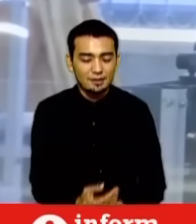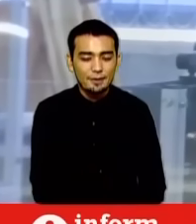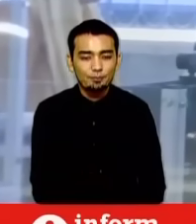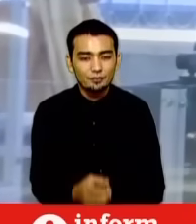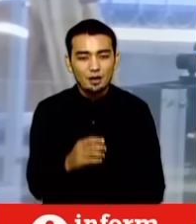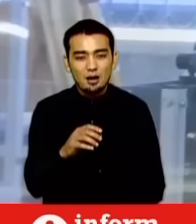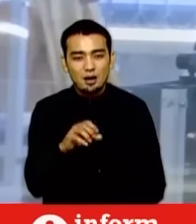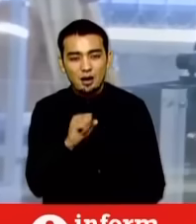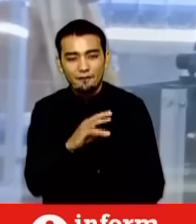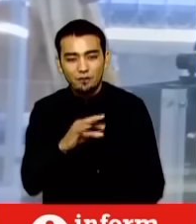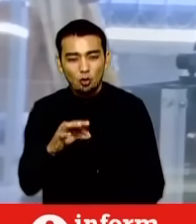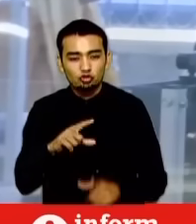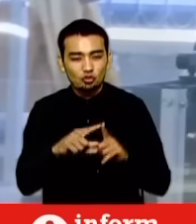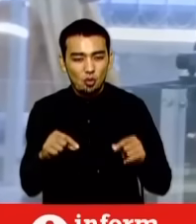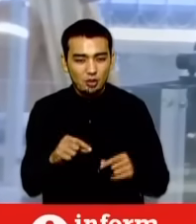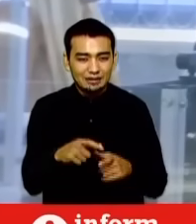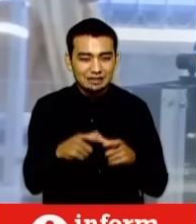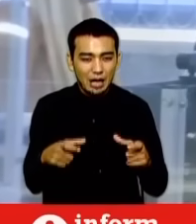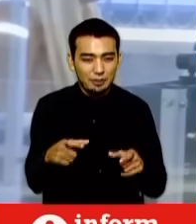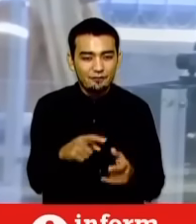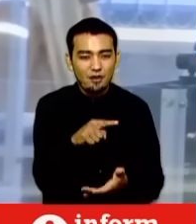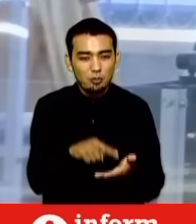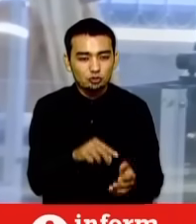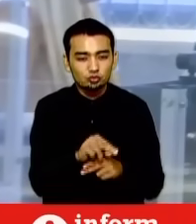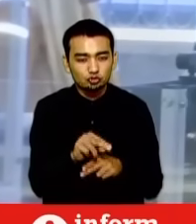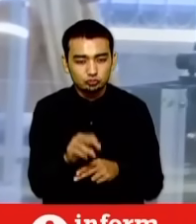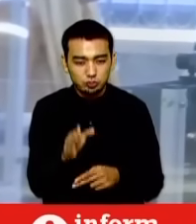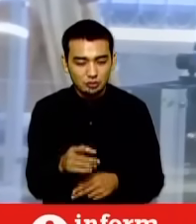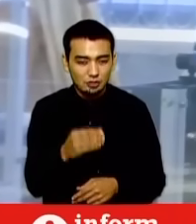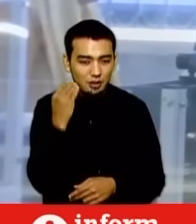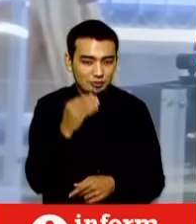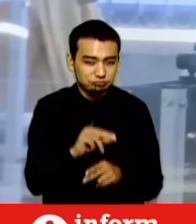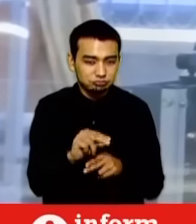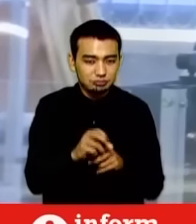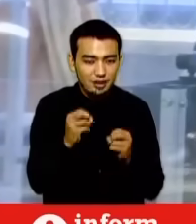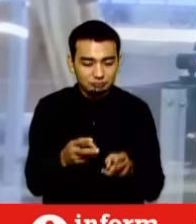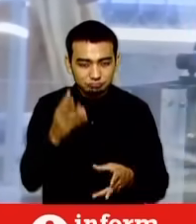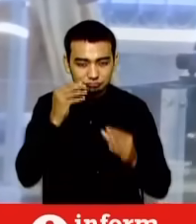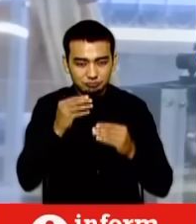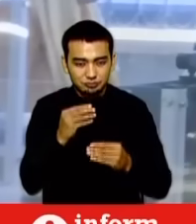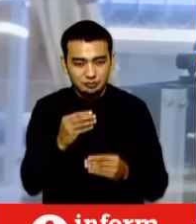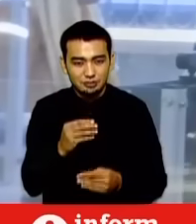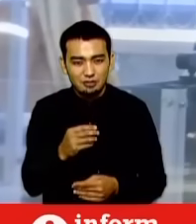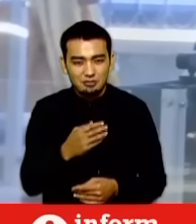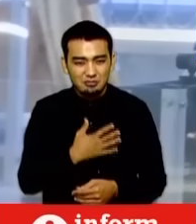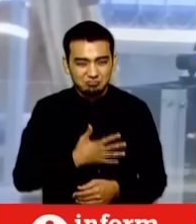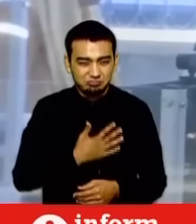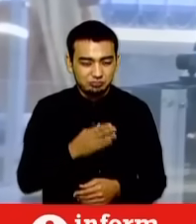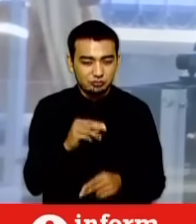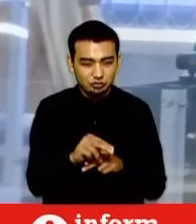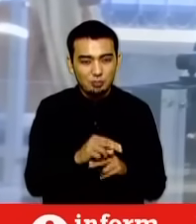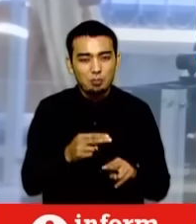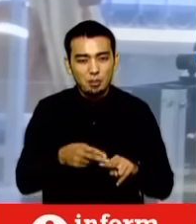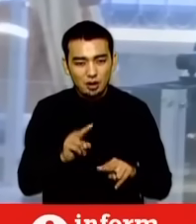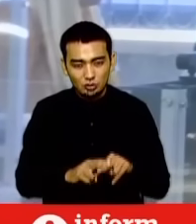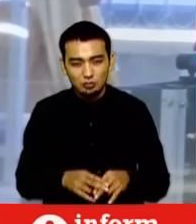Автомектептер үміткерлерге тек емтихан сұрақтарын үйретумен шектеледі. Яғни олар сапалы білімді басты назарға алып отырған жоқ. Міне салдарынан жол апаттары да